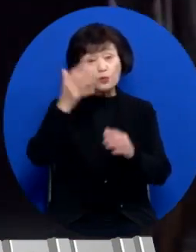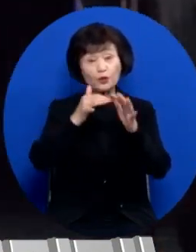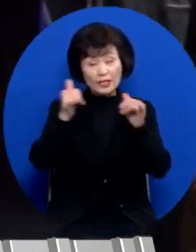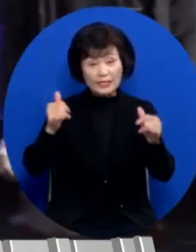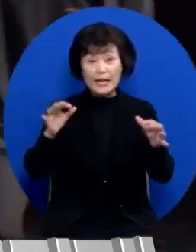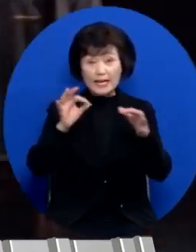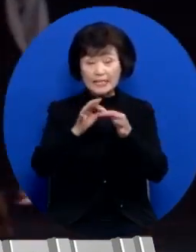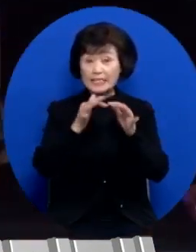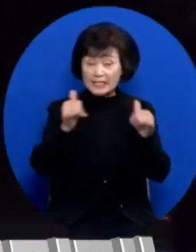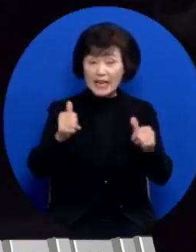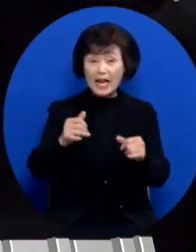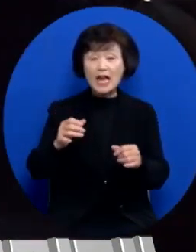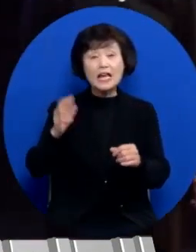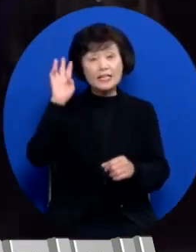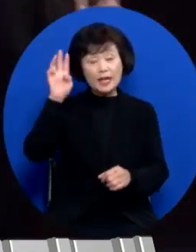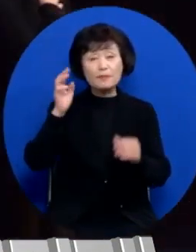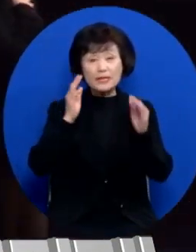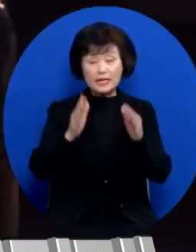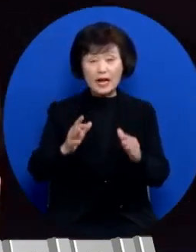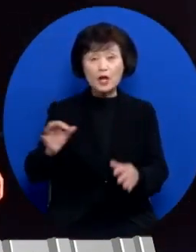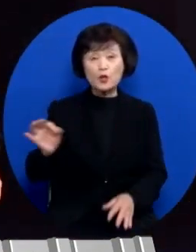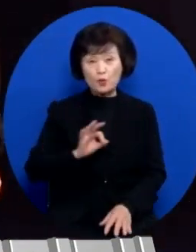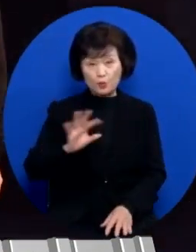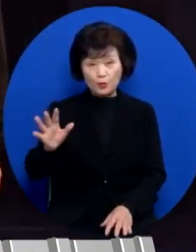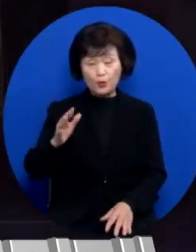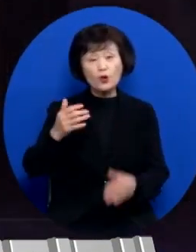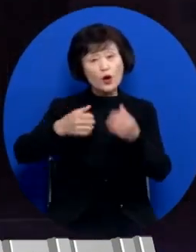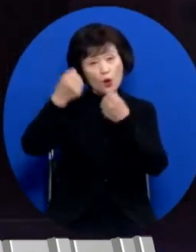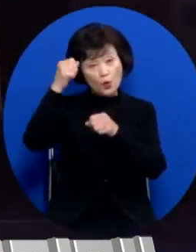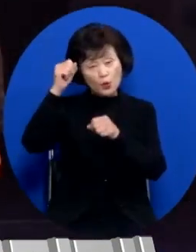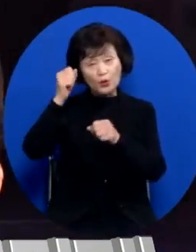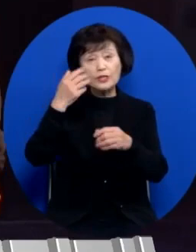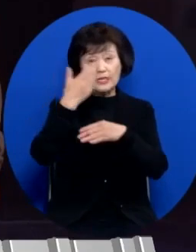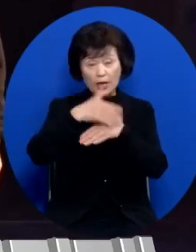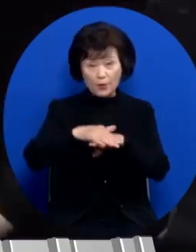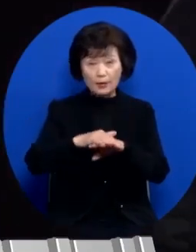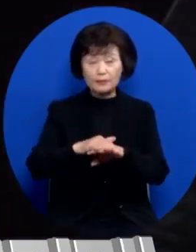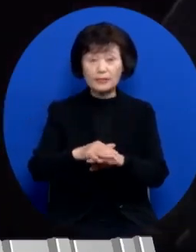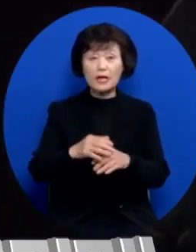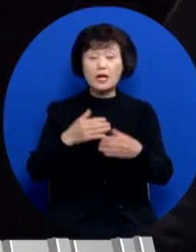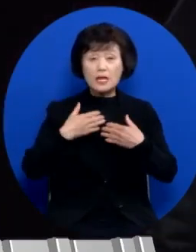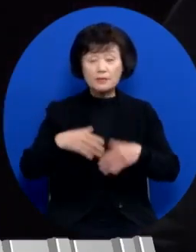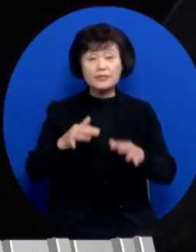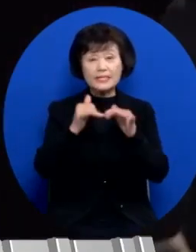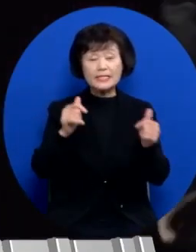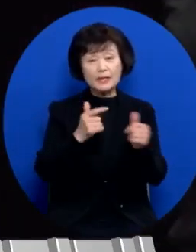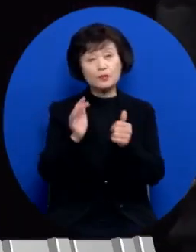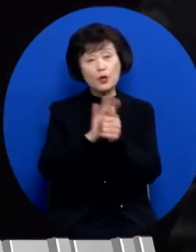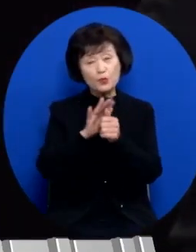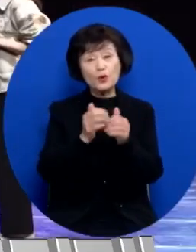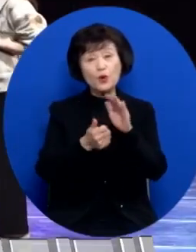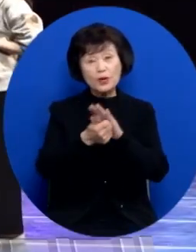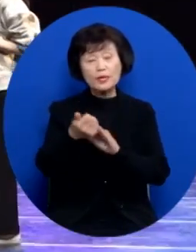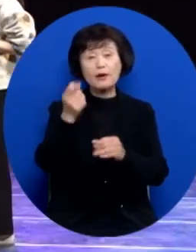사흘 동안 무료로 공연합니다. 삶에 지친 이 시대 사람들에게 위로와 희망의 메시지를 전할